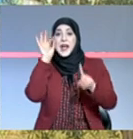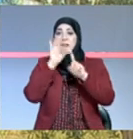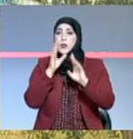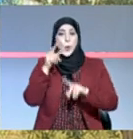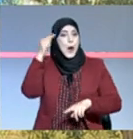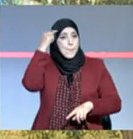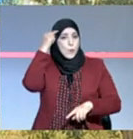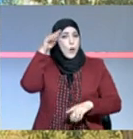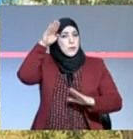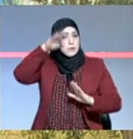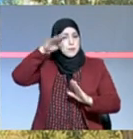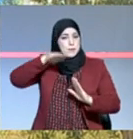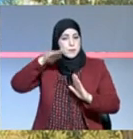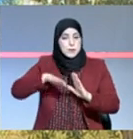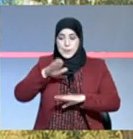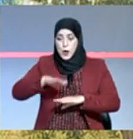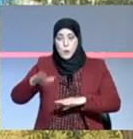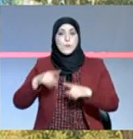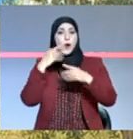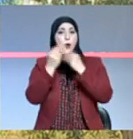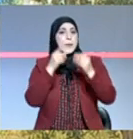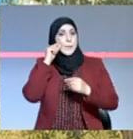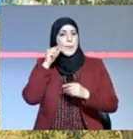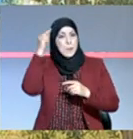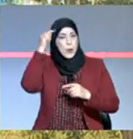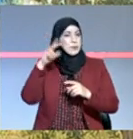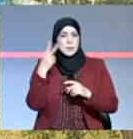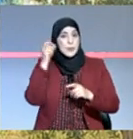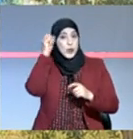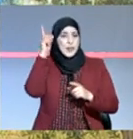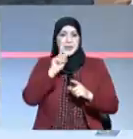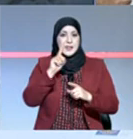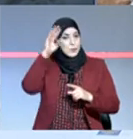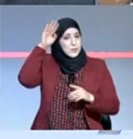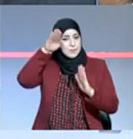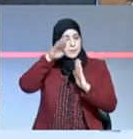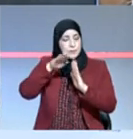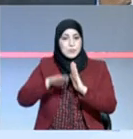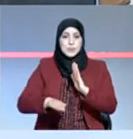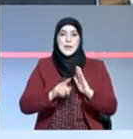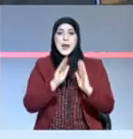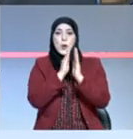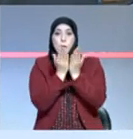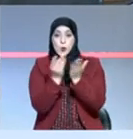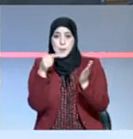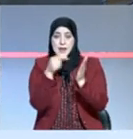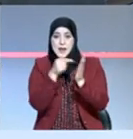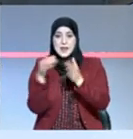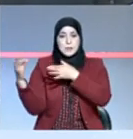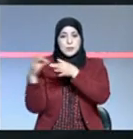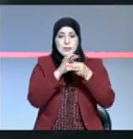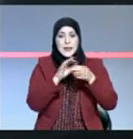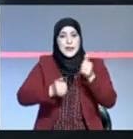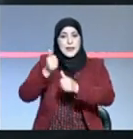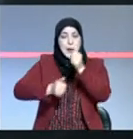وغيرها من الملفات وغيرها من المهارات قد تفقد الكتب المدرسيه الموازيه كانت في